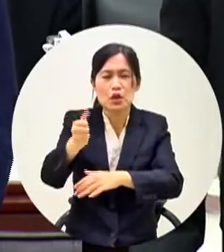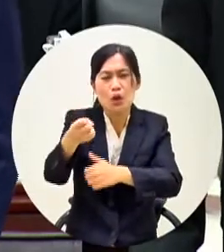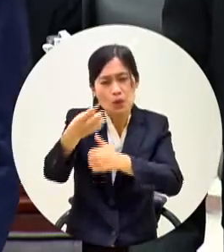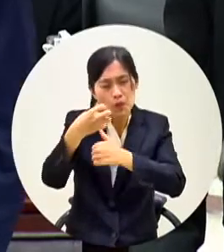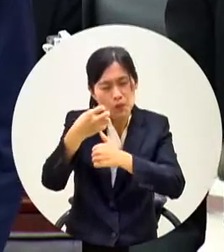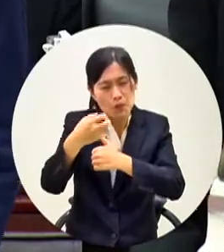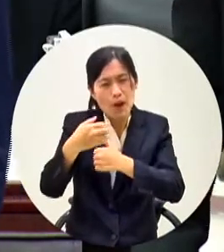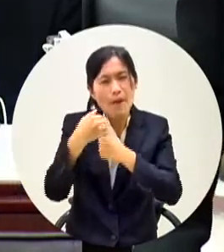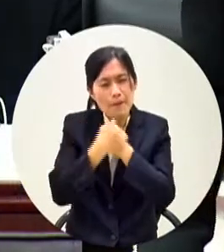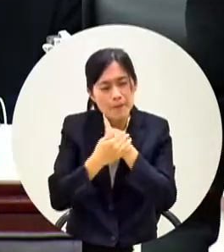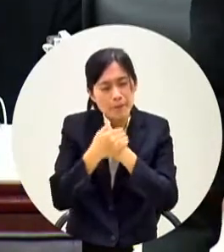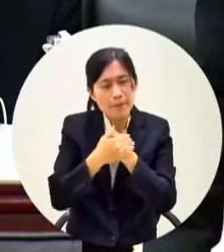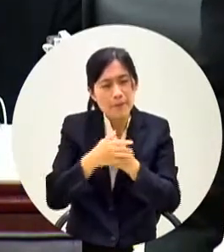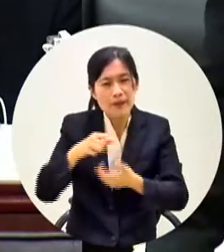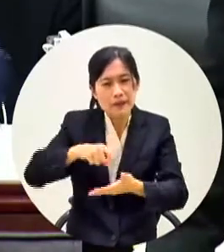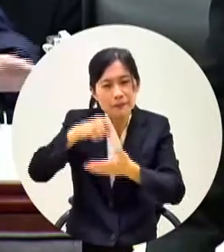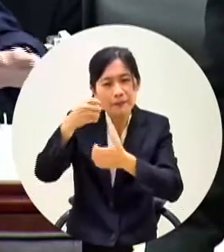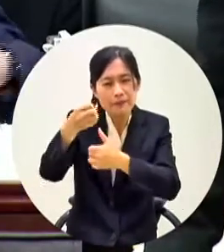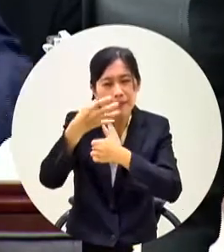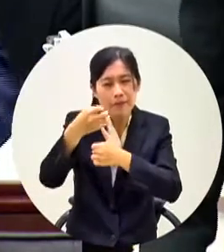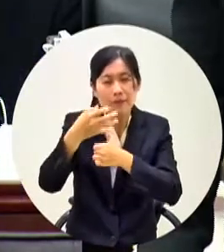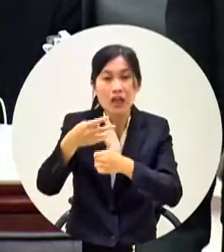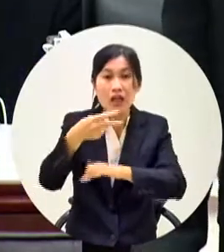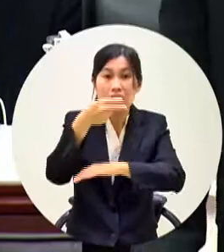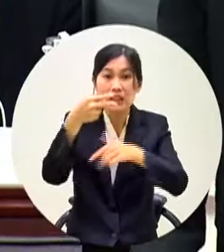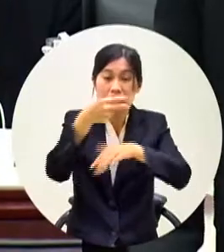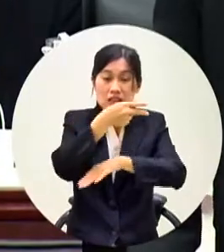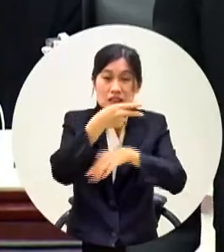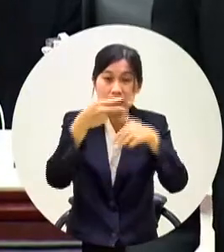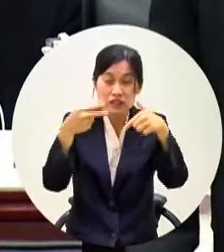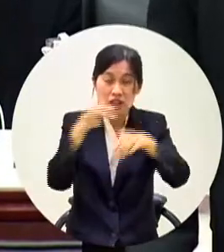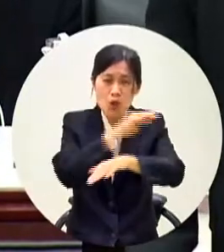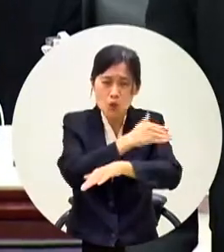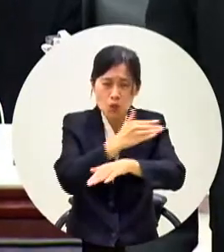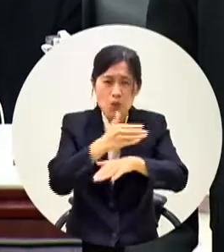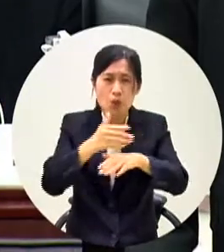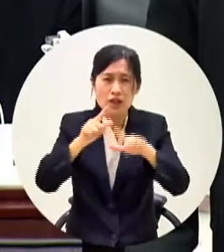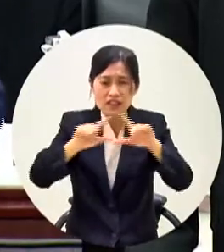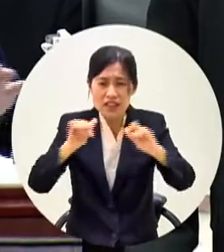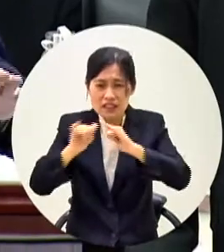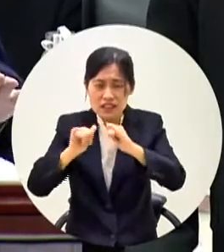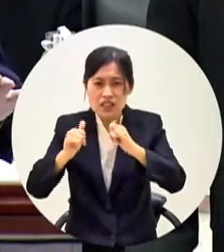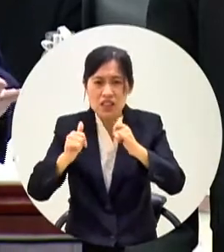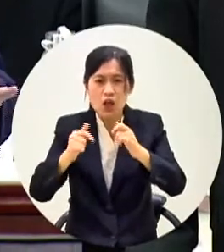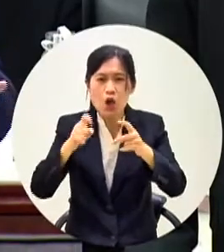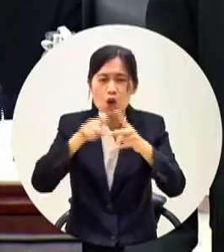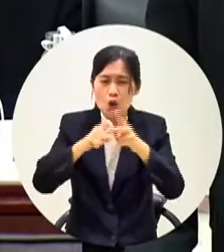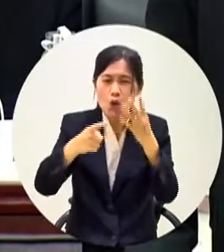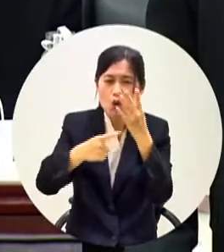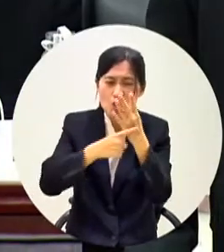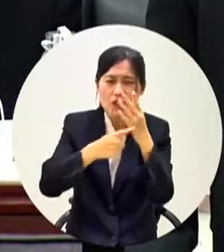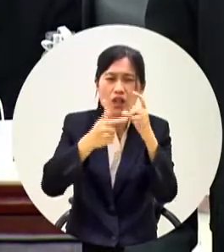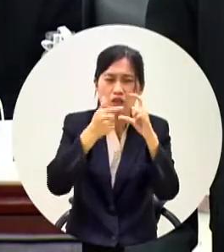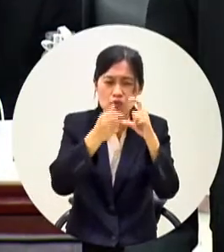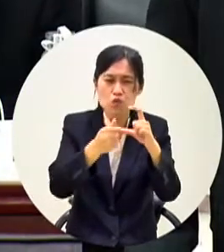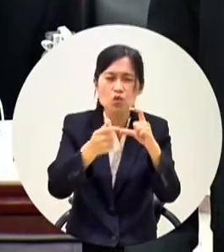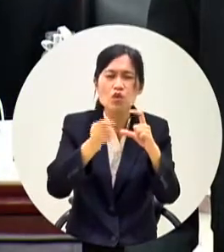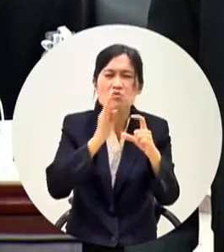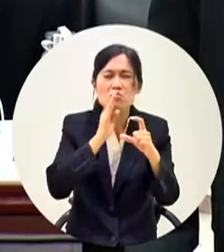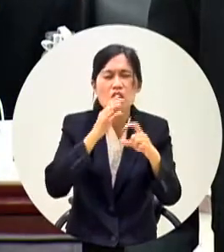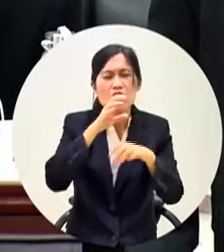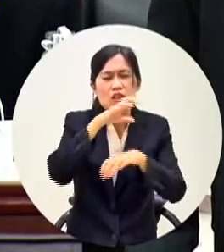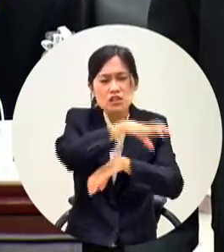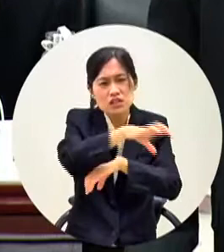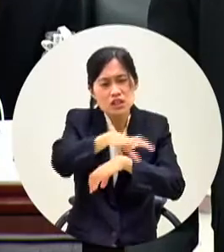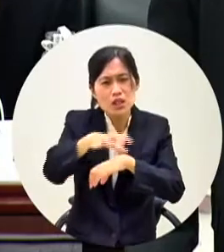啊，因为人物大虾哈，这拢是工业区哦，啊，所以生活品质过去较袂遐好哦，